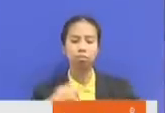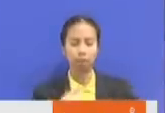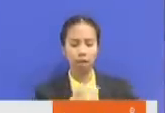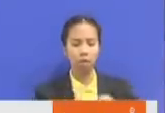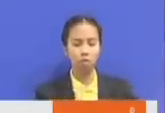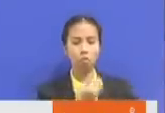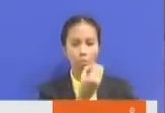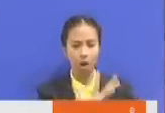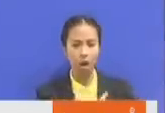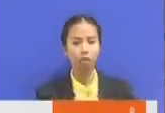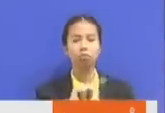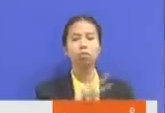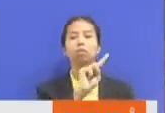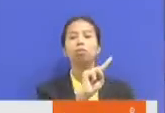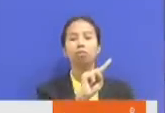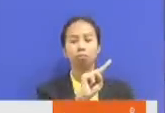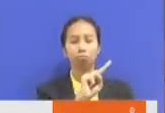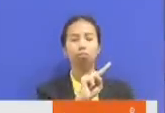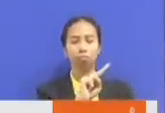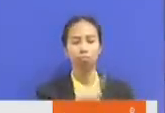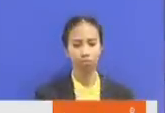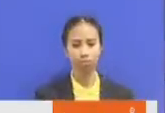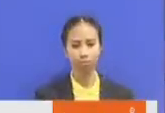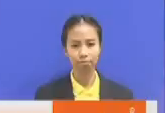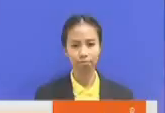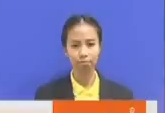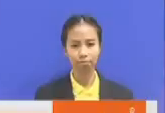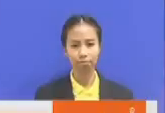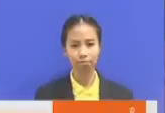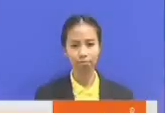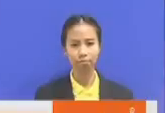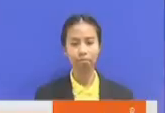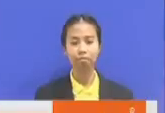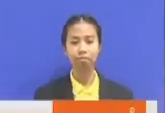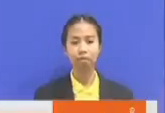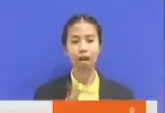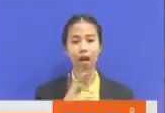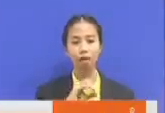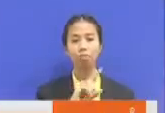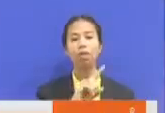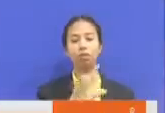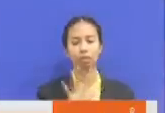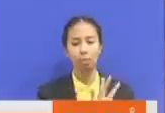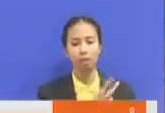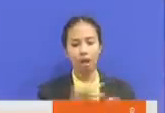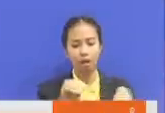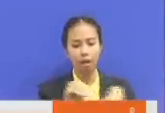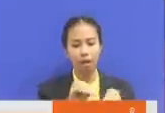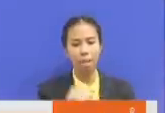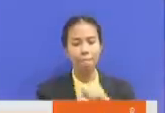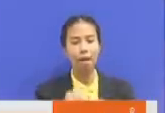แต่ผมอันดับ 1ม.คมีข่าว 11ปี Taywinเพียงฟรี